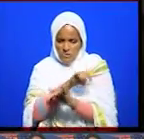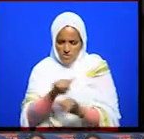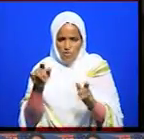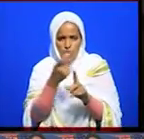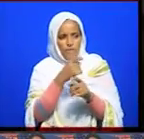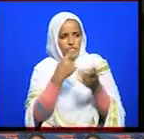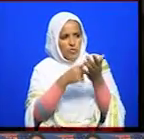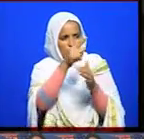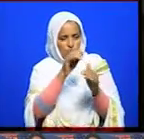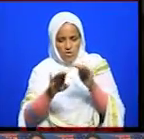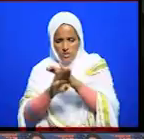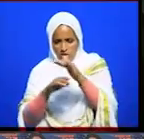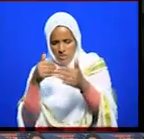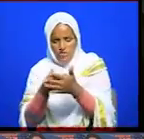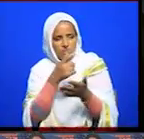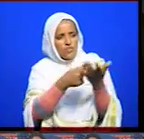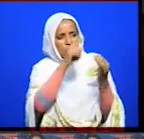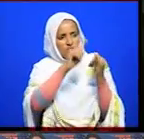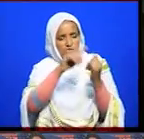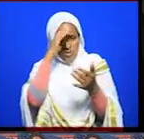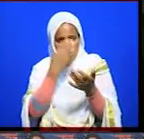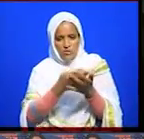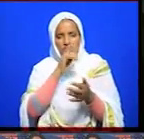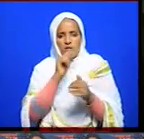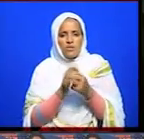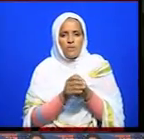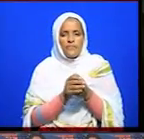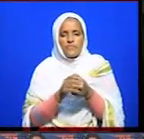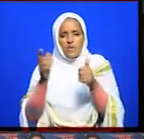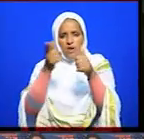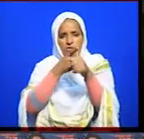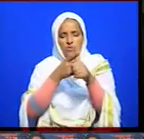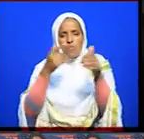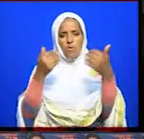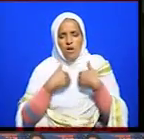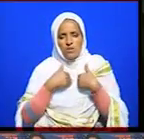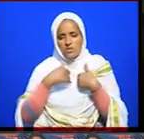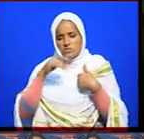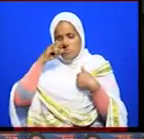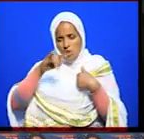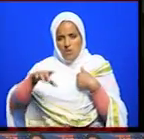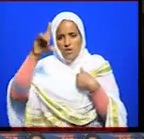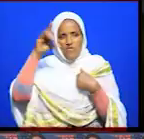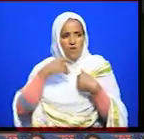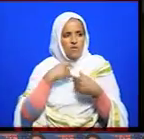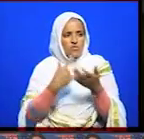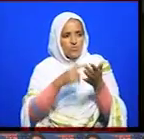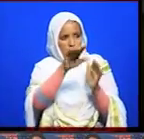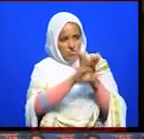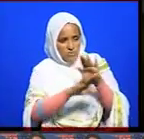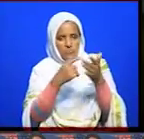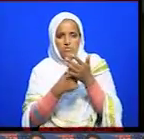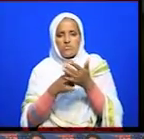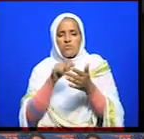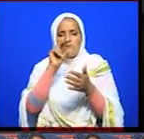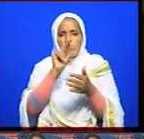ሆና እሷን ተጠግተን፣ እቺም የመጨረሻ ልጄ ነች። አንደኛውም ደግሞ አለ ትንሽ ተሷ በታይ